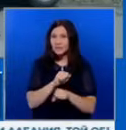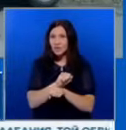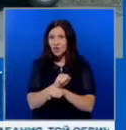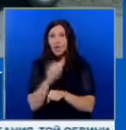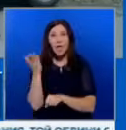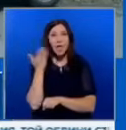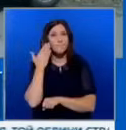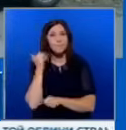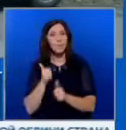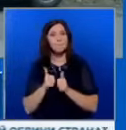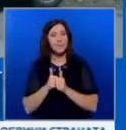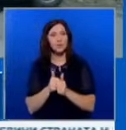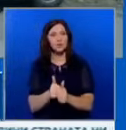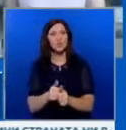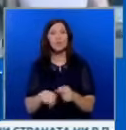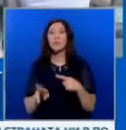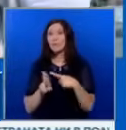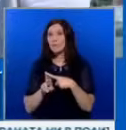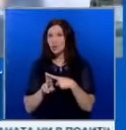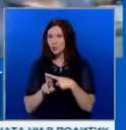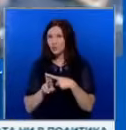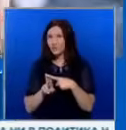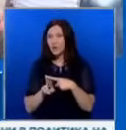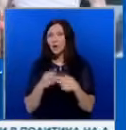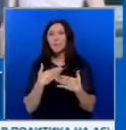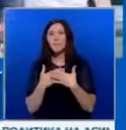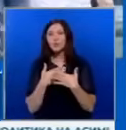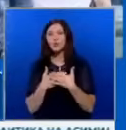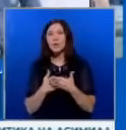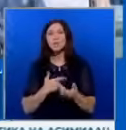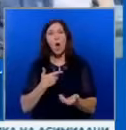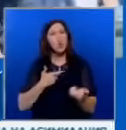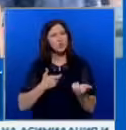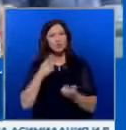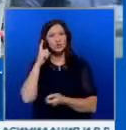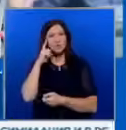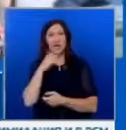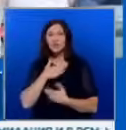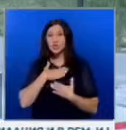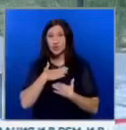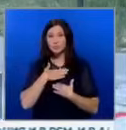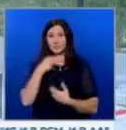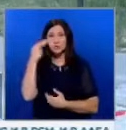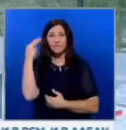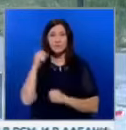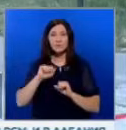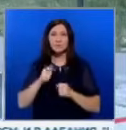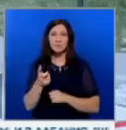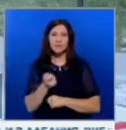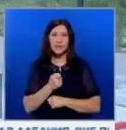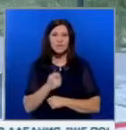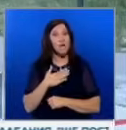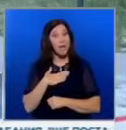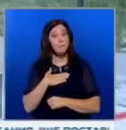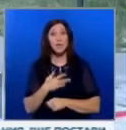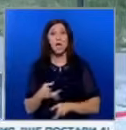бил придружител на Парушев. По отношение на оръжието, знае се, че собствениците на фирмата за бързи кредити са